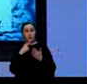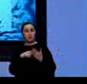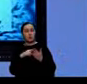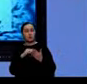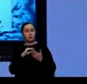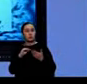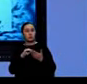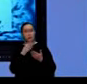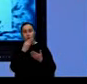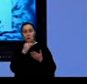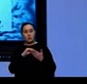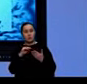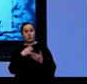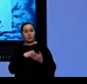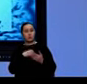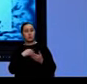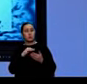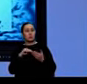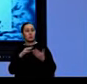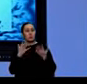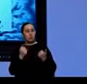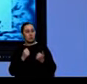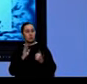daftaringizga husnixat asosida yozib oling.